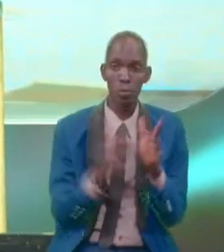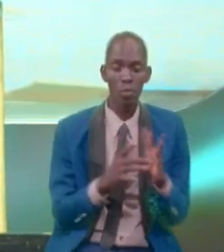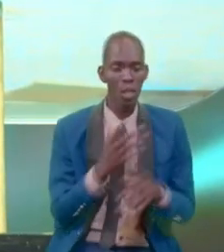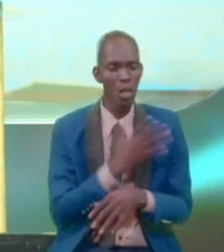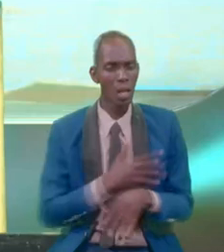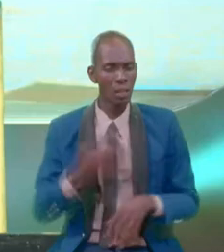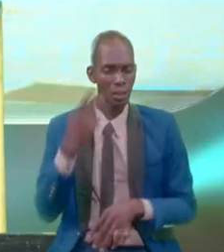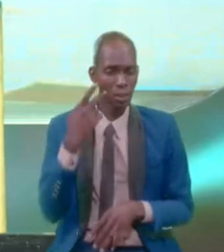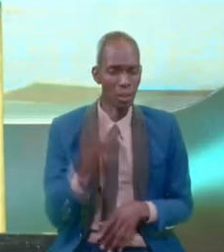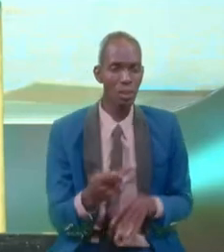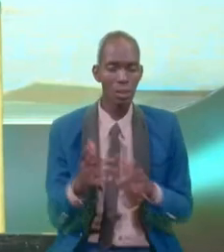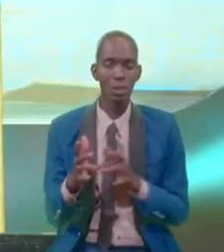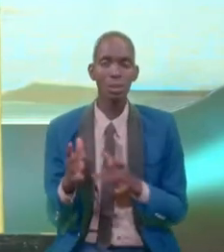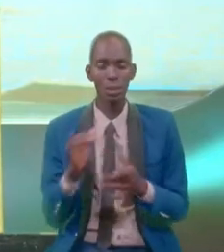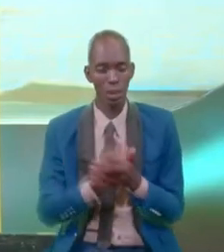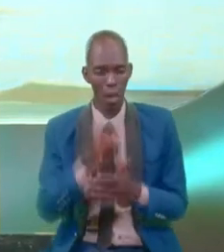et ils virent